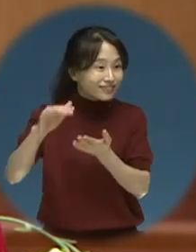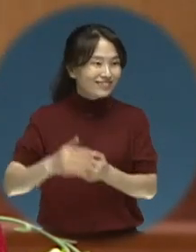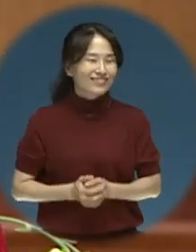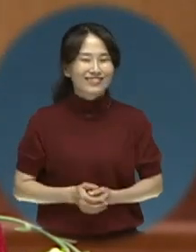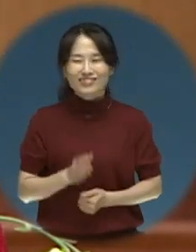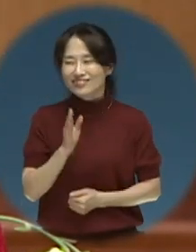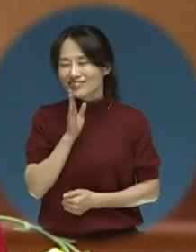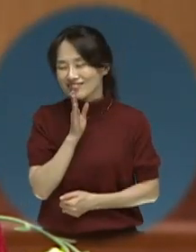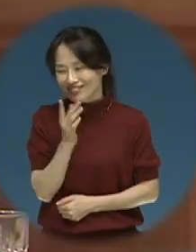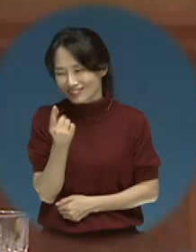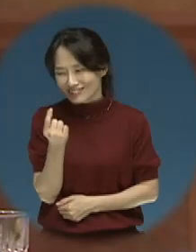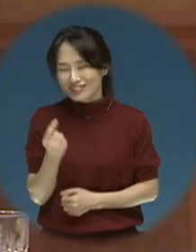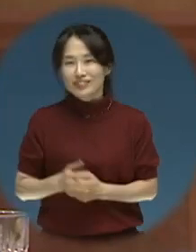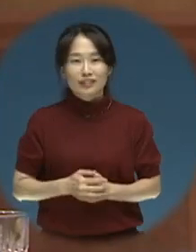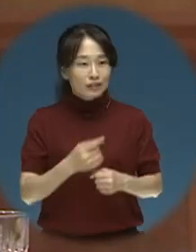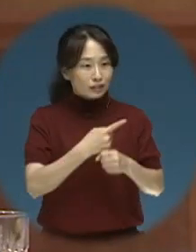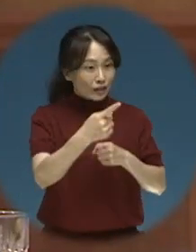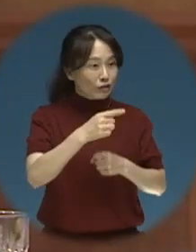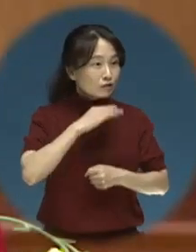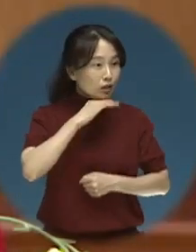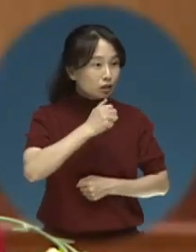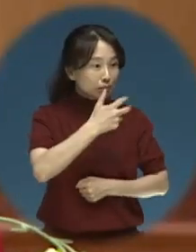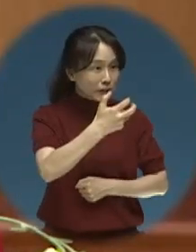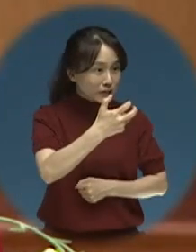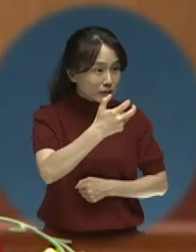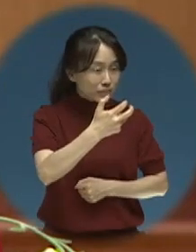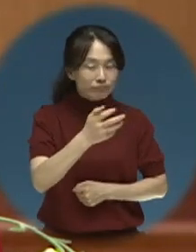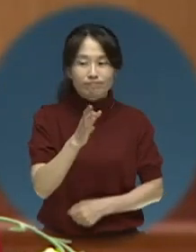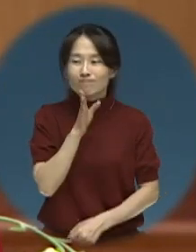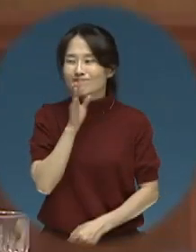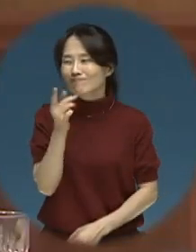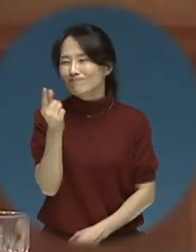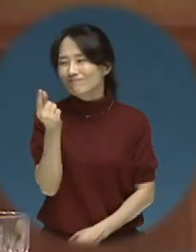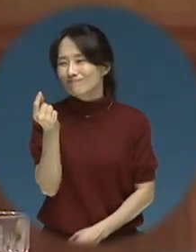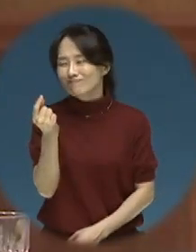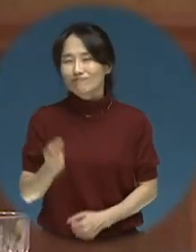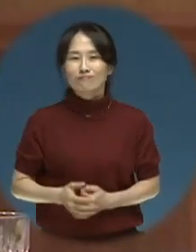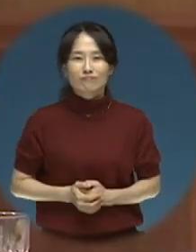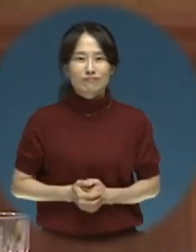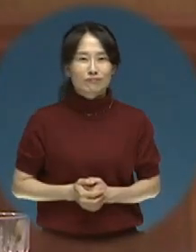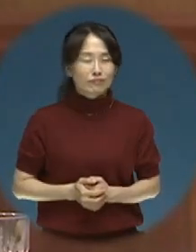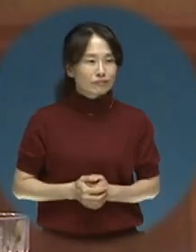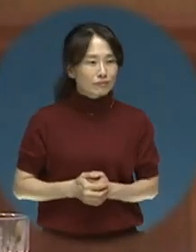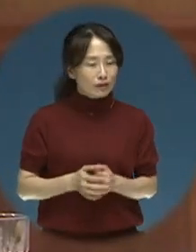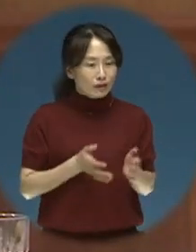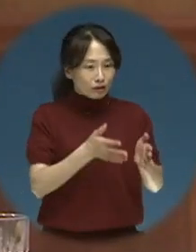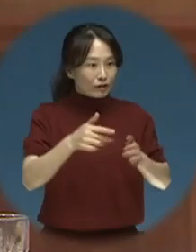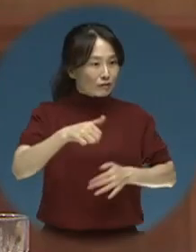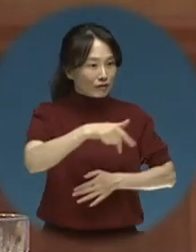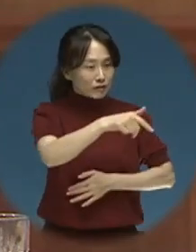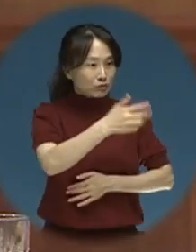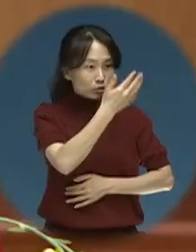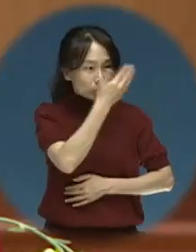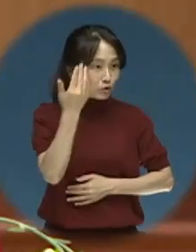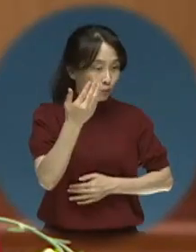대갑니다. 네. 내년이면 팔순이시죠? 네, 네. 근데 뭐 거리 다니시면 다들 그렇게 안